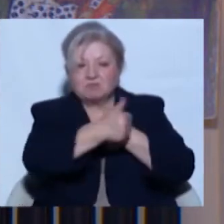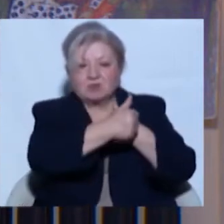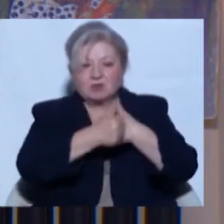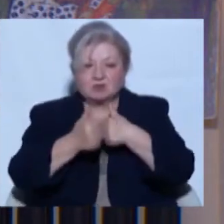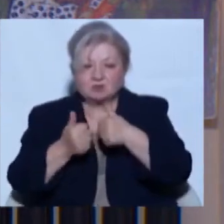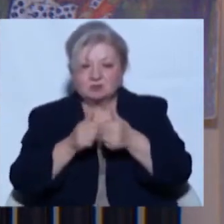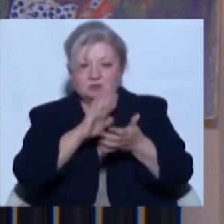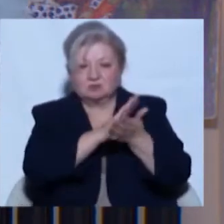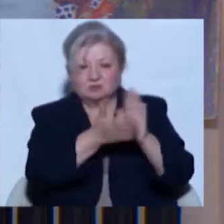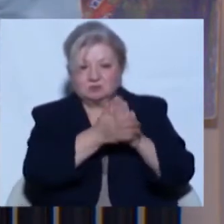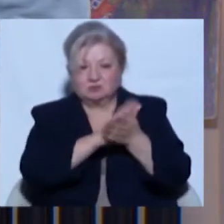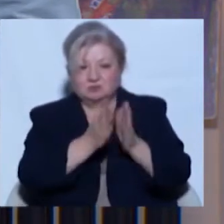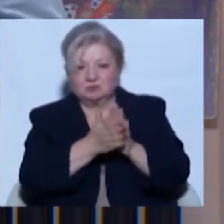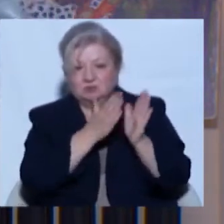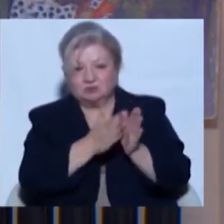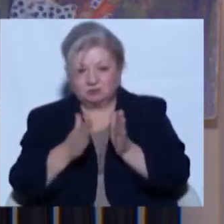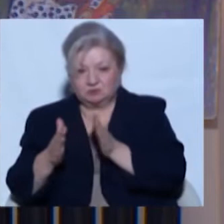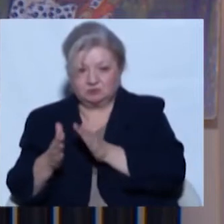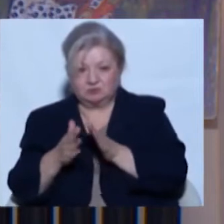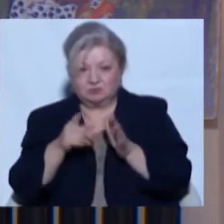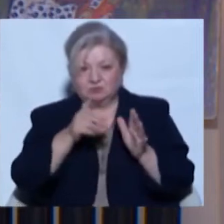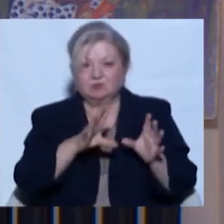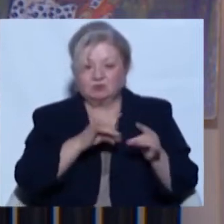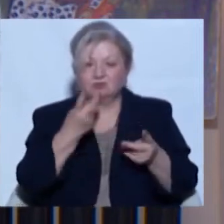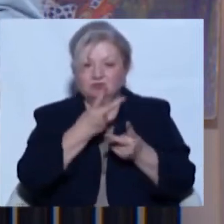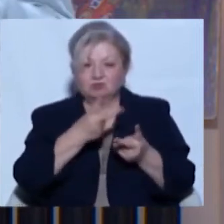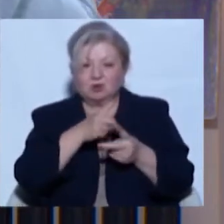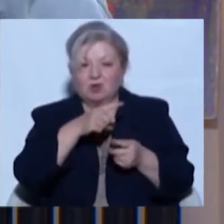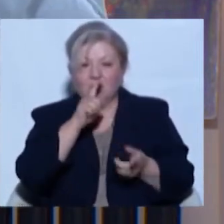mezoblebtan daelagebina situatsia da ai ak unda aghnishnot, ro